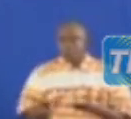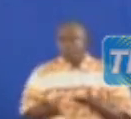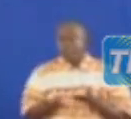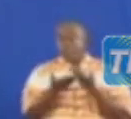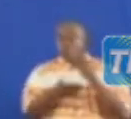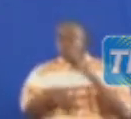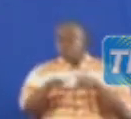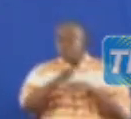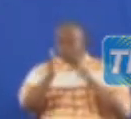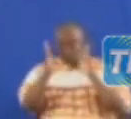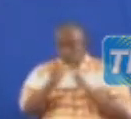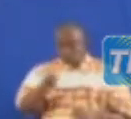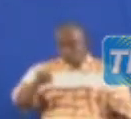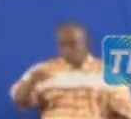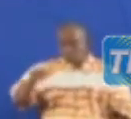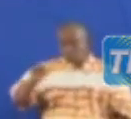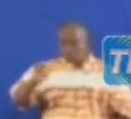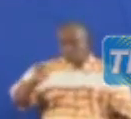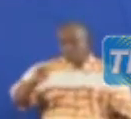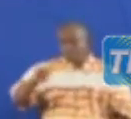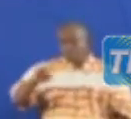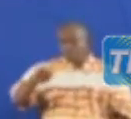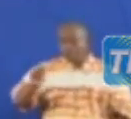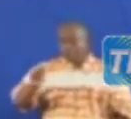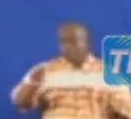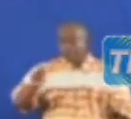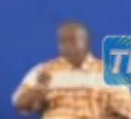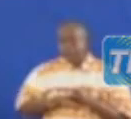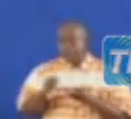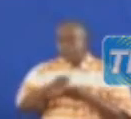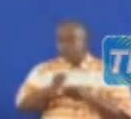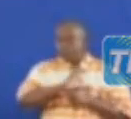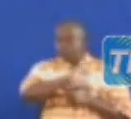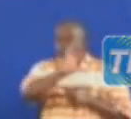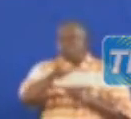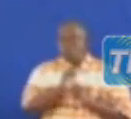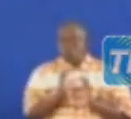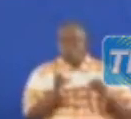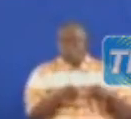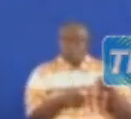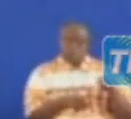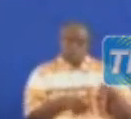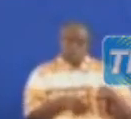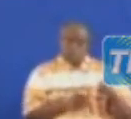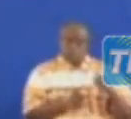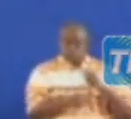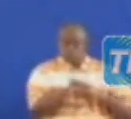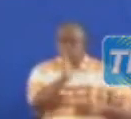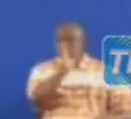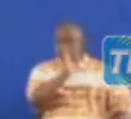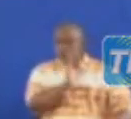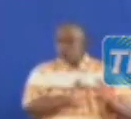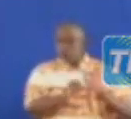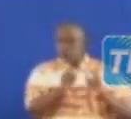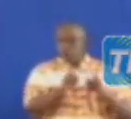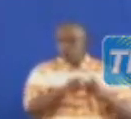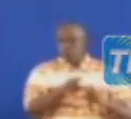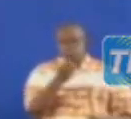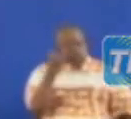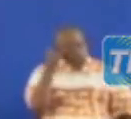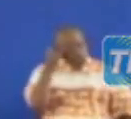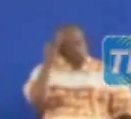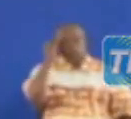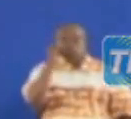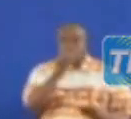Justin Nyamoga, mbunge wa Kilolo, na wajumbe wote wa kamati kwa uchambuzi, ushauri